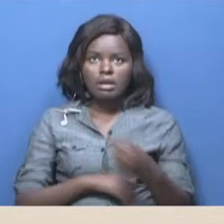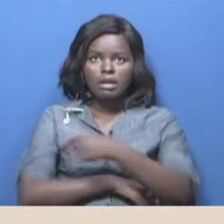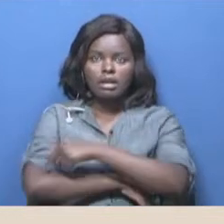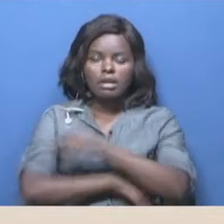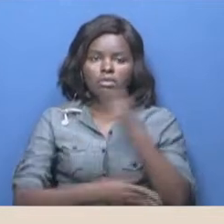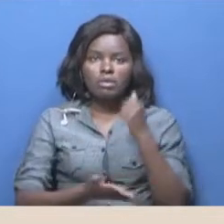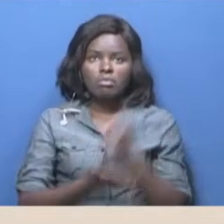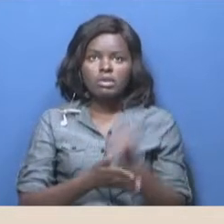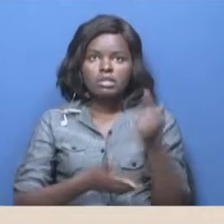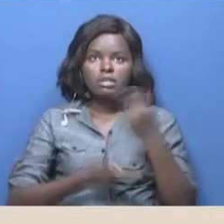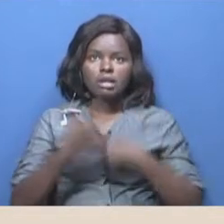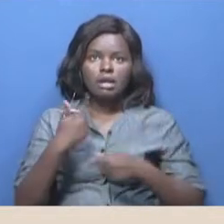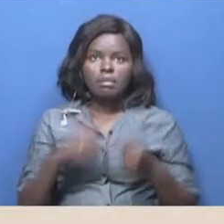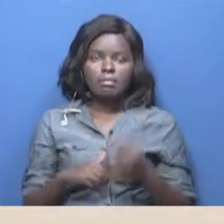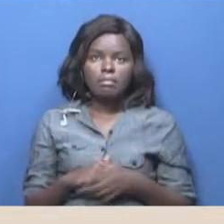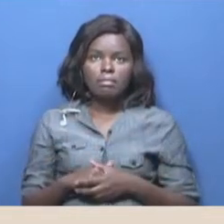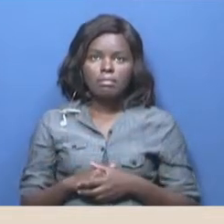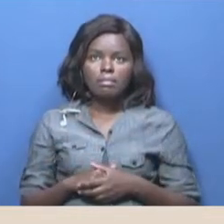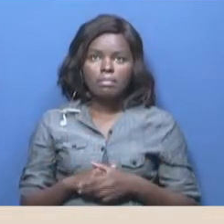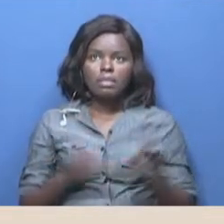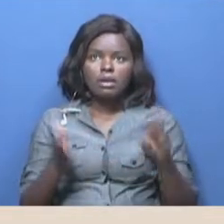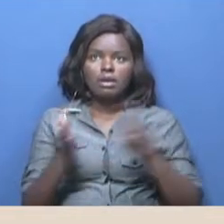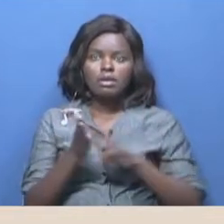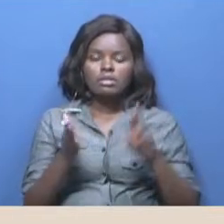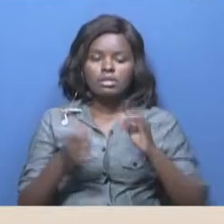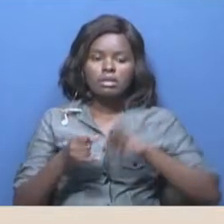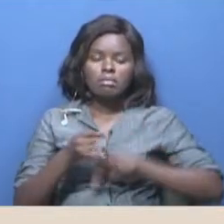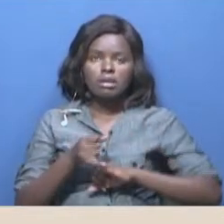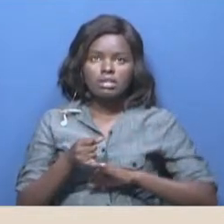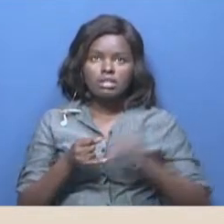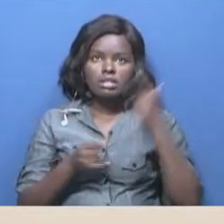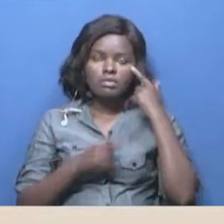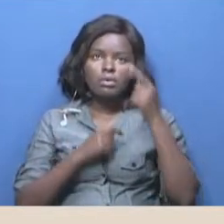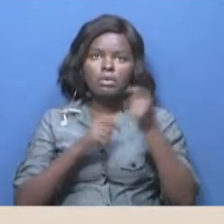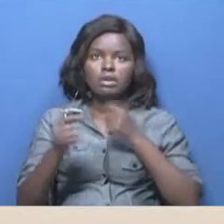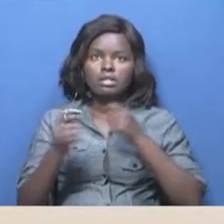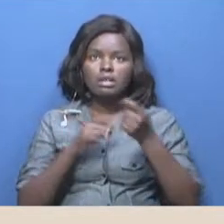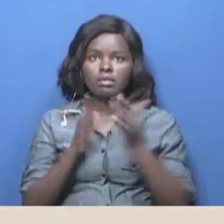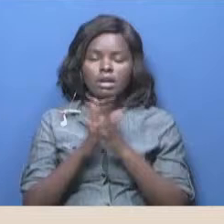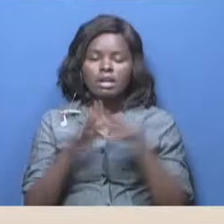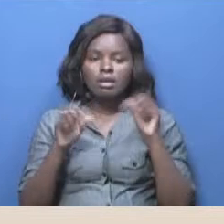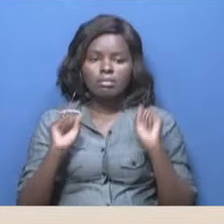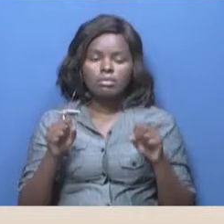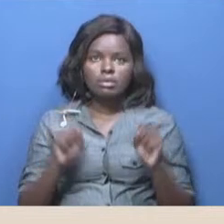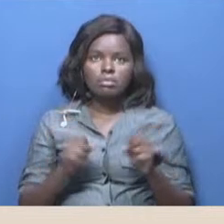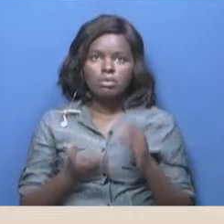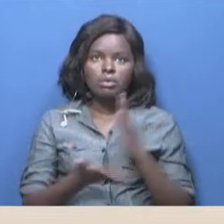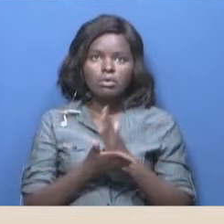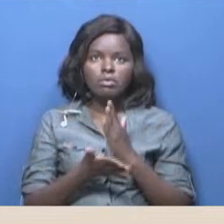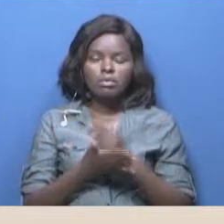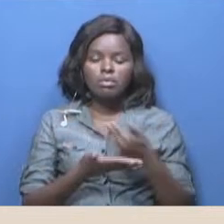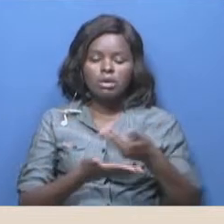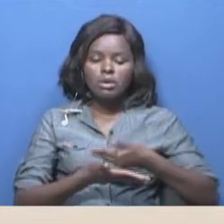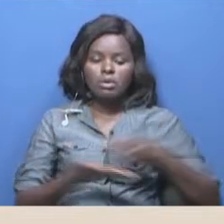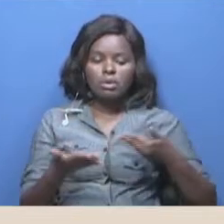appointment to come to the Registrar of Marriages for interview and to be able to verify the documents that they will have